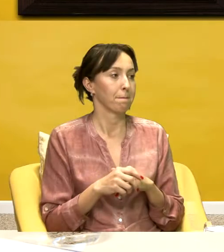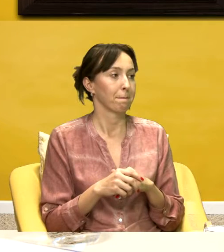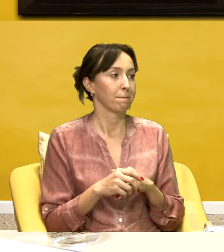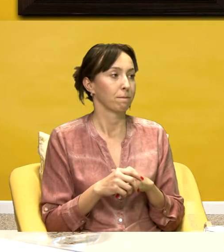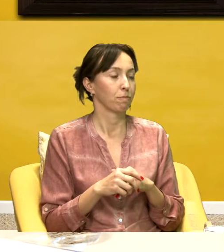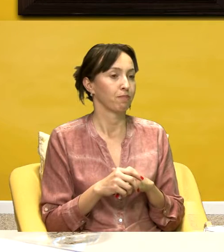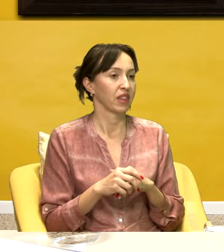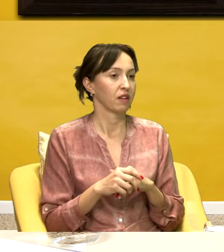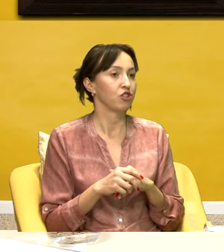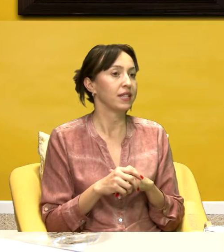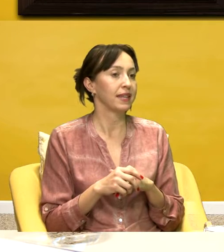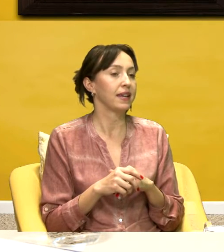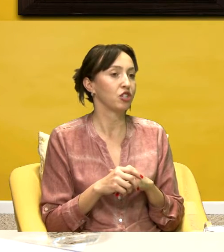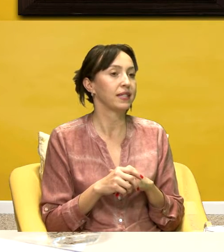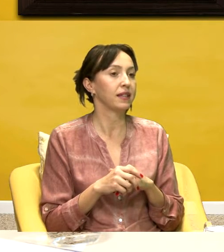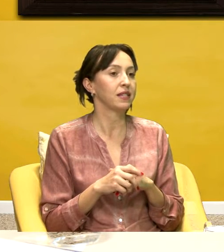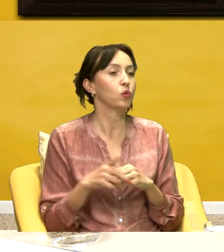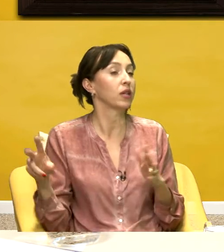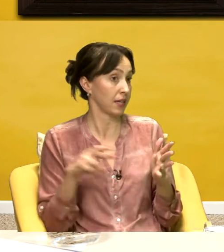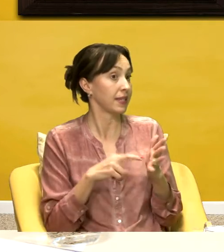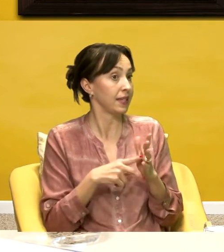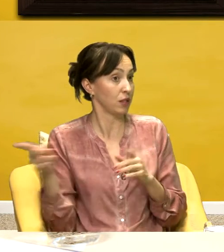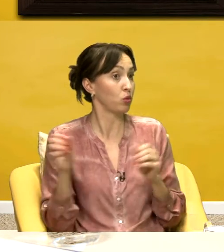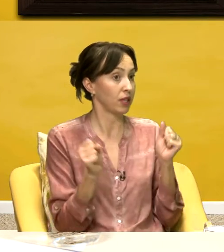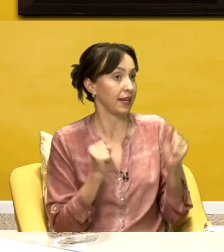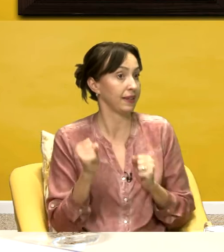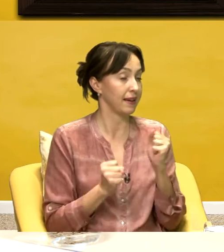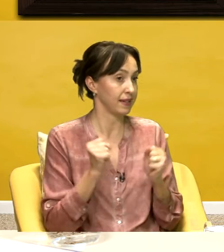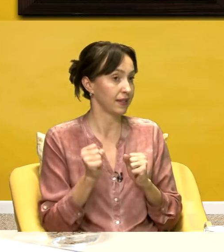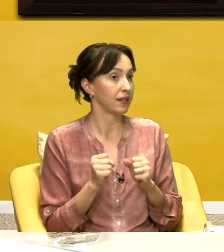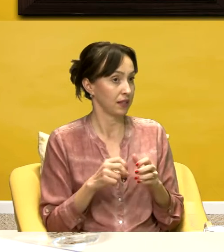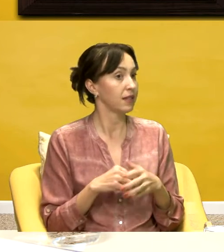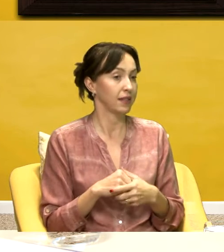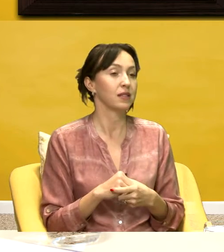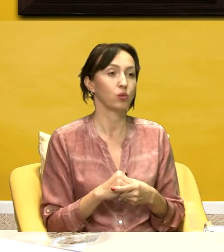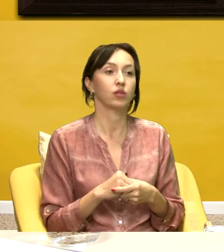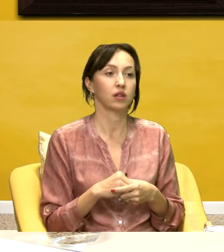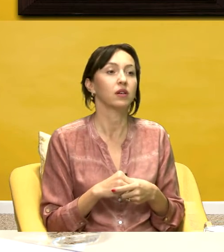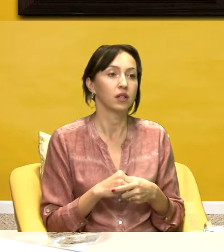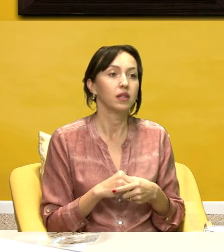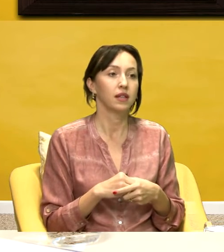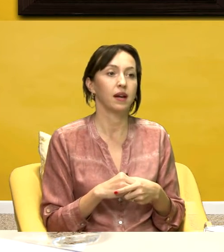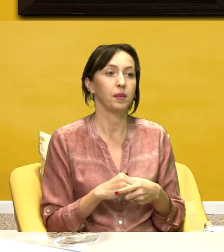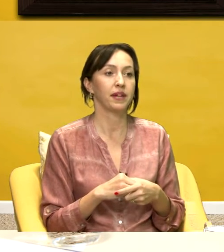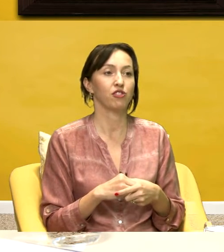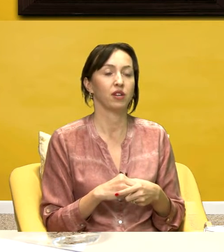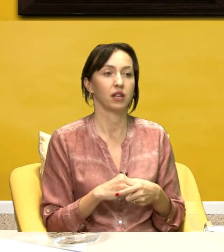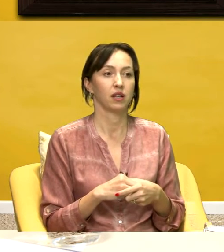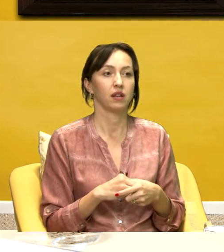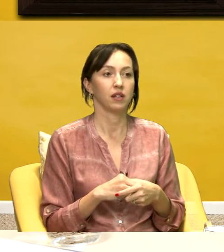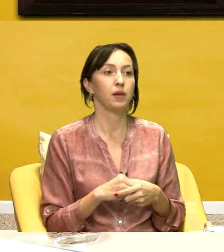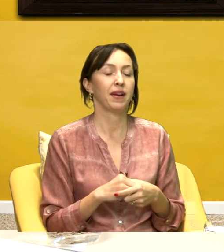Foarte interesant. Și se descurcă, se descurcă la dans, se descurcă. Da,